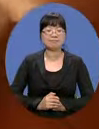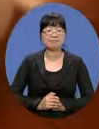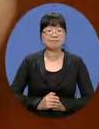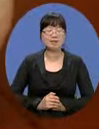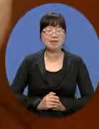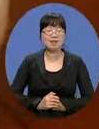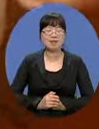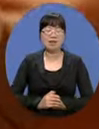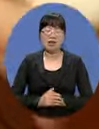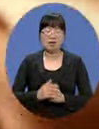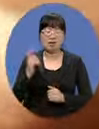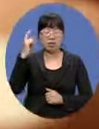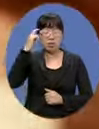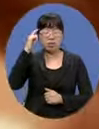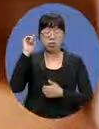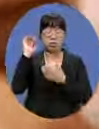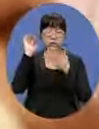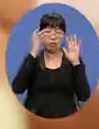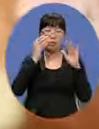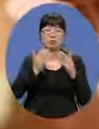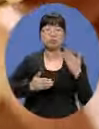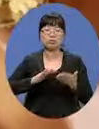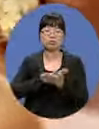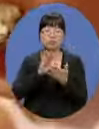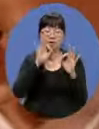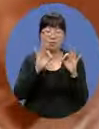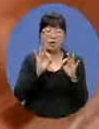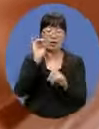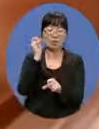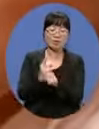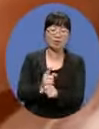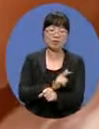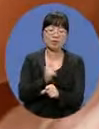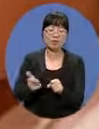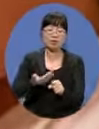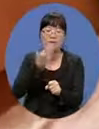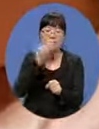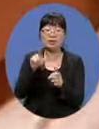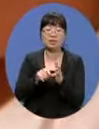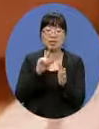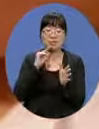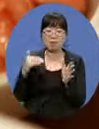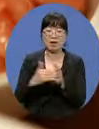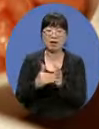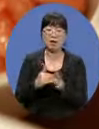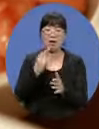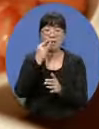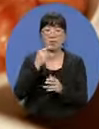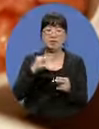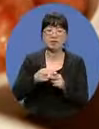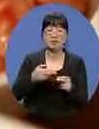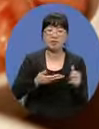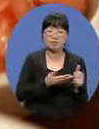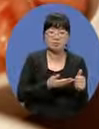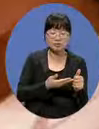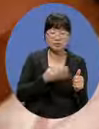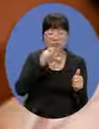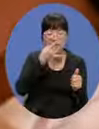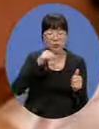정신없이 놀다 보니 벌써 저녁 먹을 시간. 엄마가 차려놓은 밥도 혼자 잘 챙겨 먹는